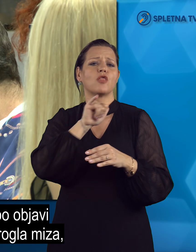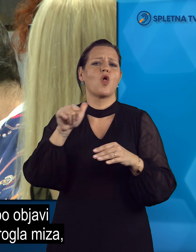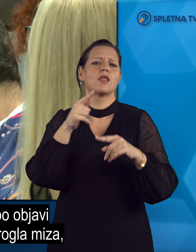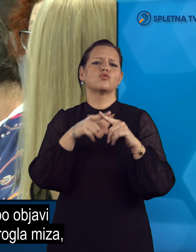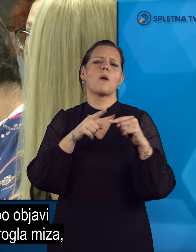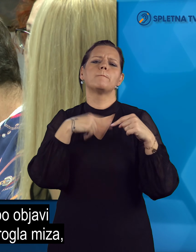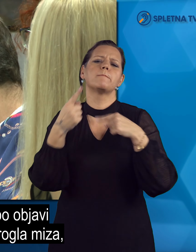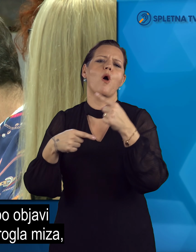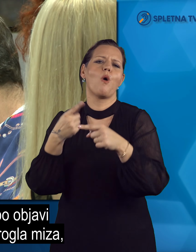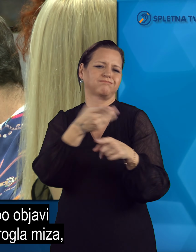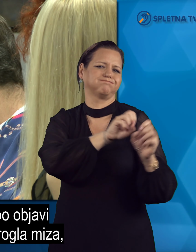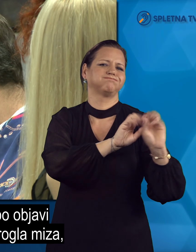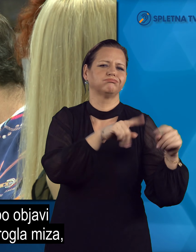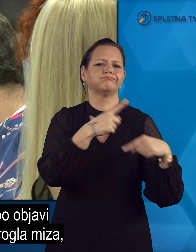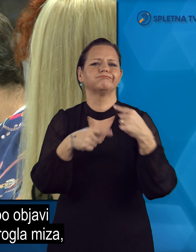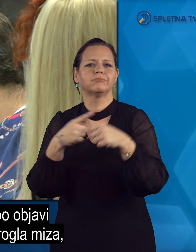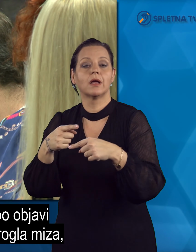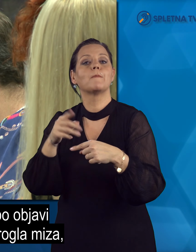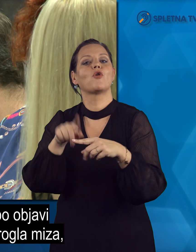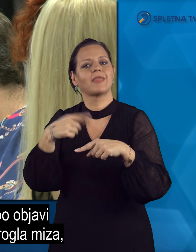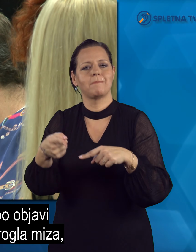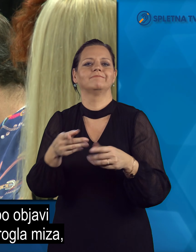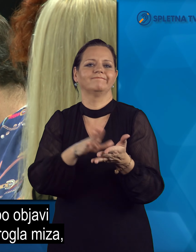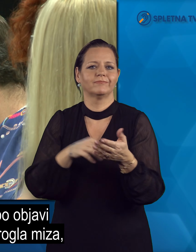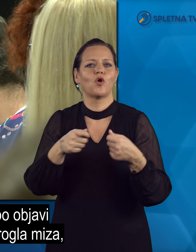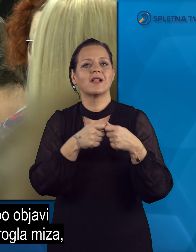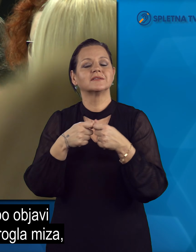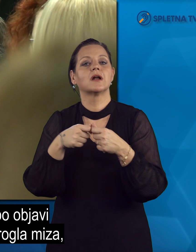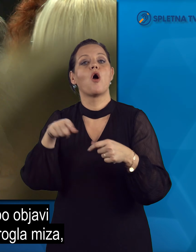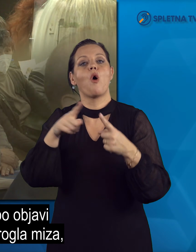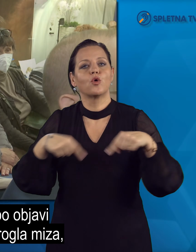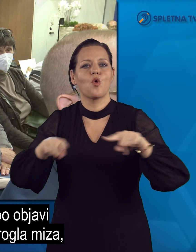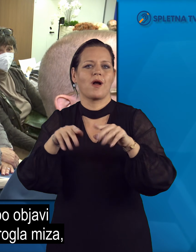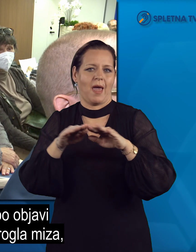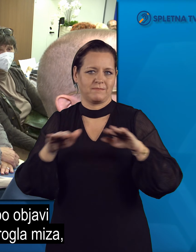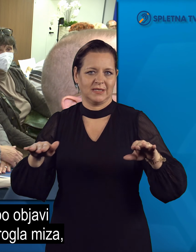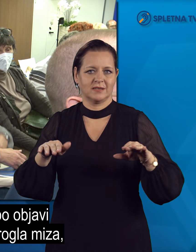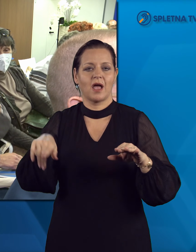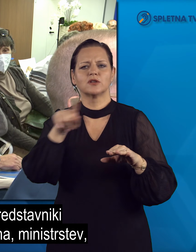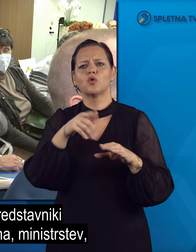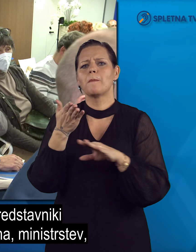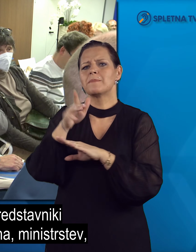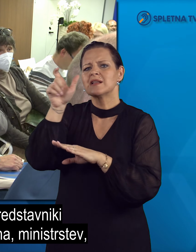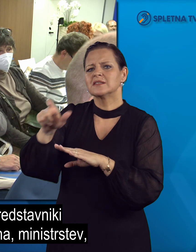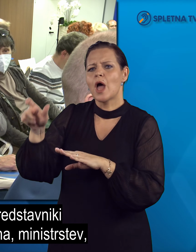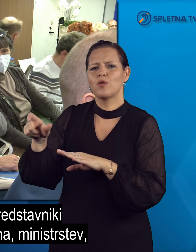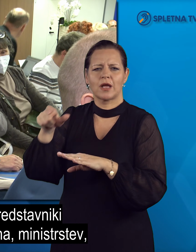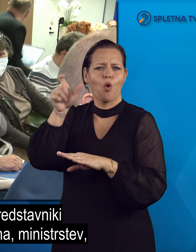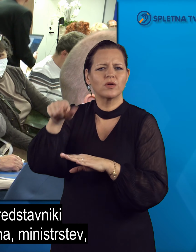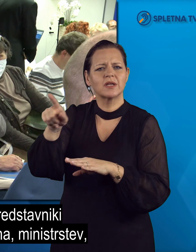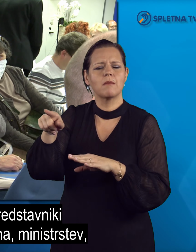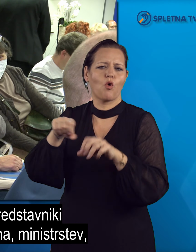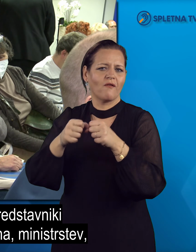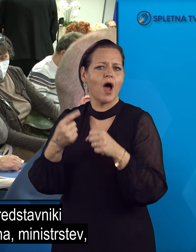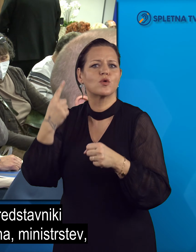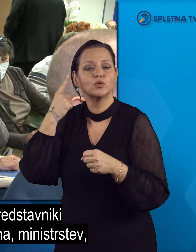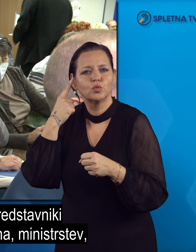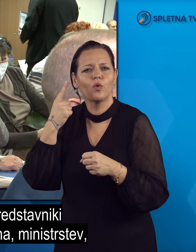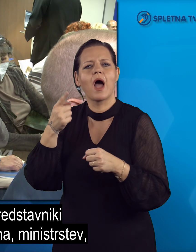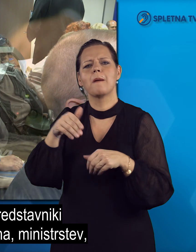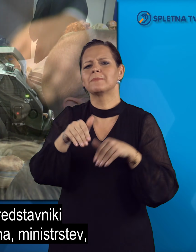Leto in pol po objavi je potekala okrogla miza, na kateri so predstavniki oseb z okvaro sluha, ministrstev,